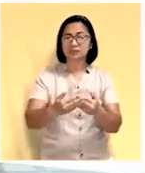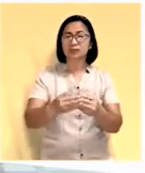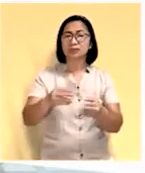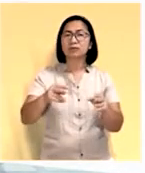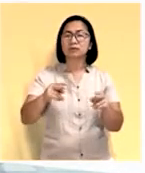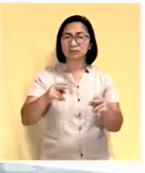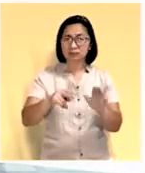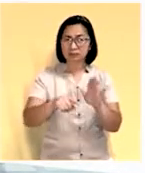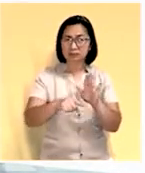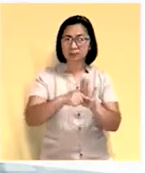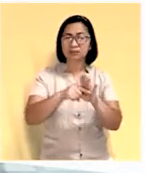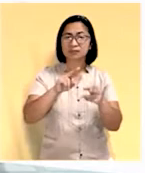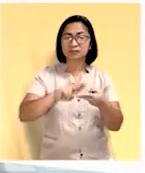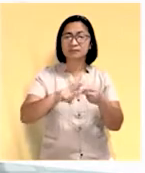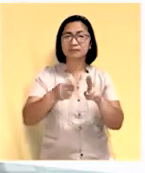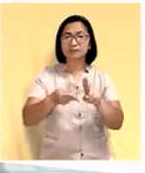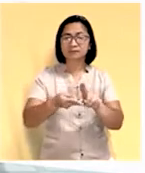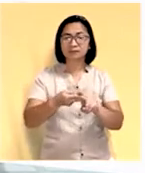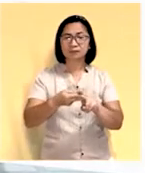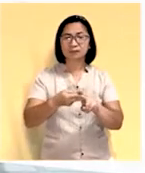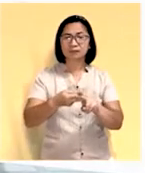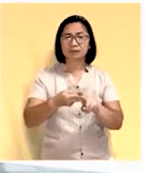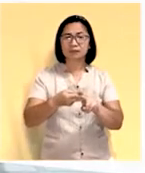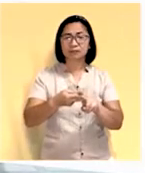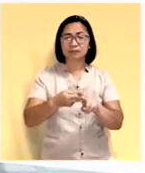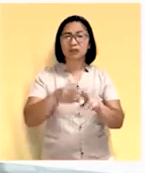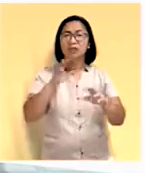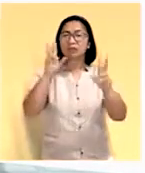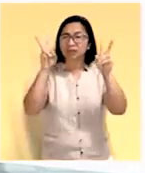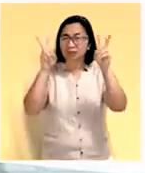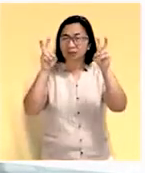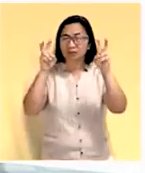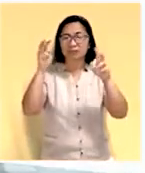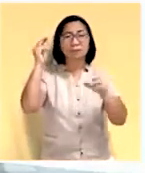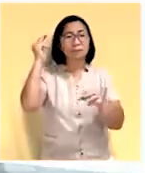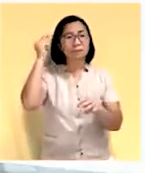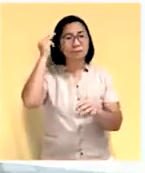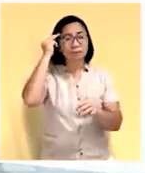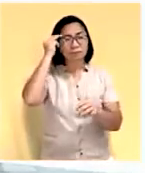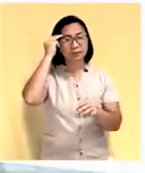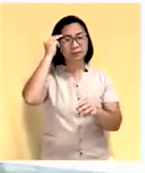numbers? Ito ang tinatawag nating mental subtraction.